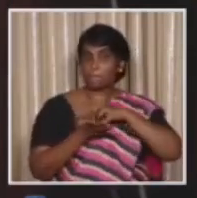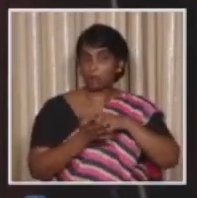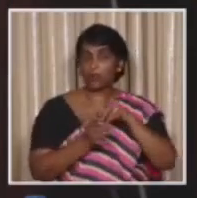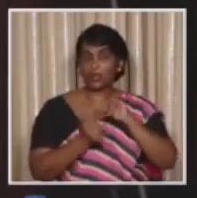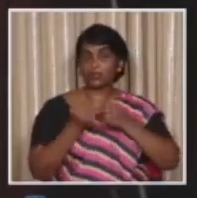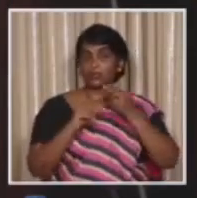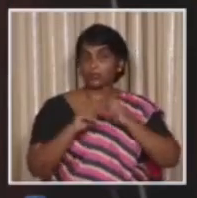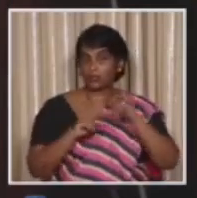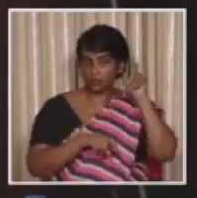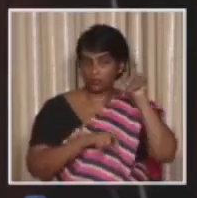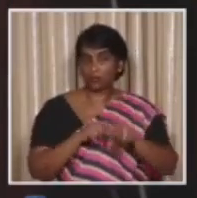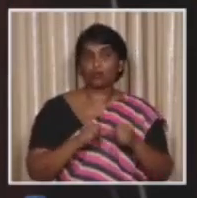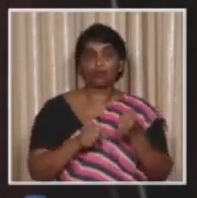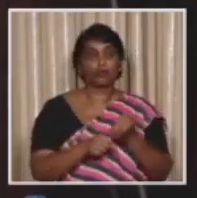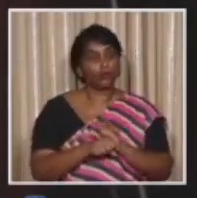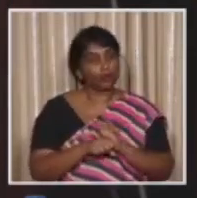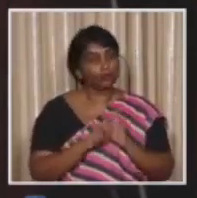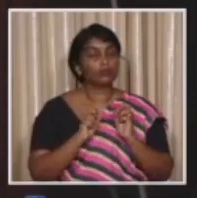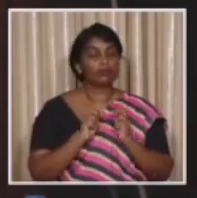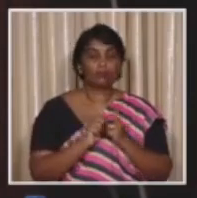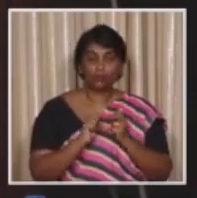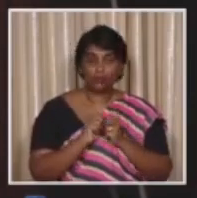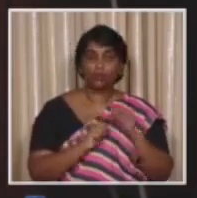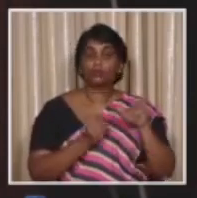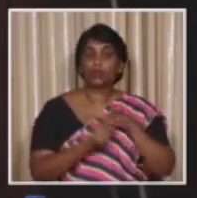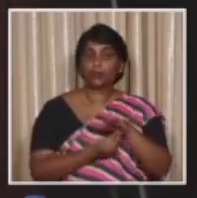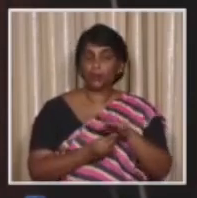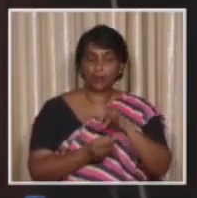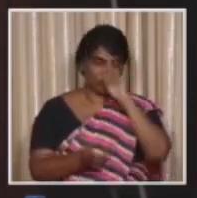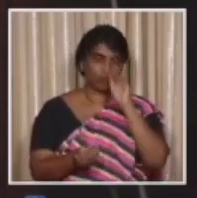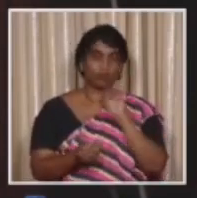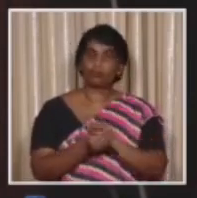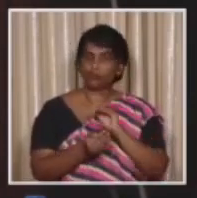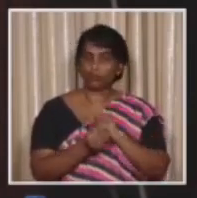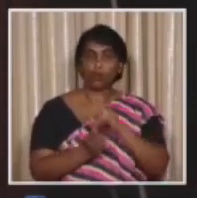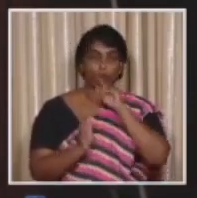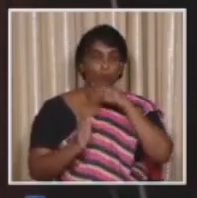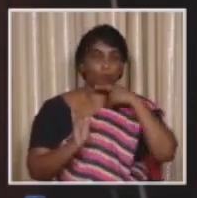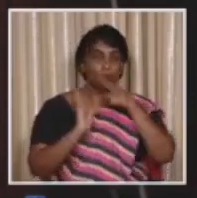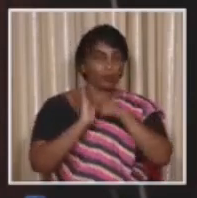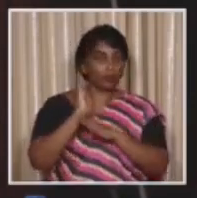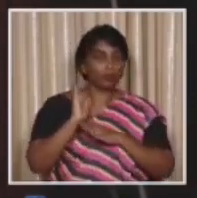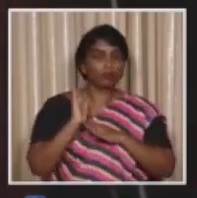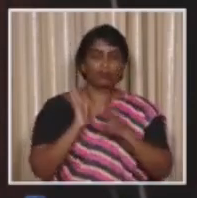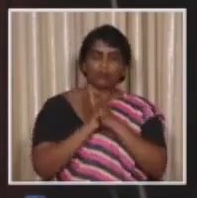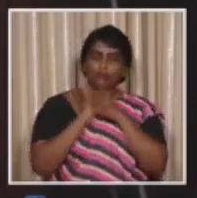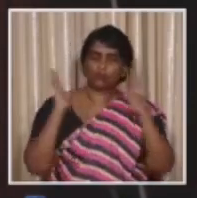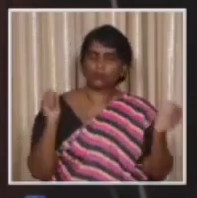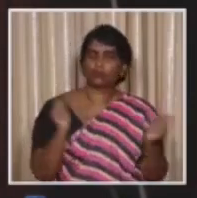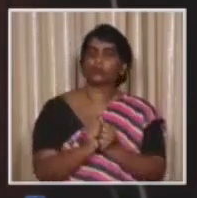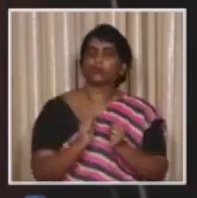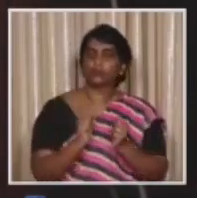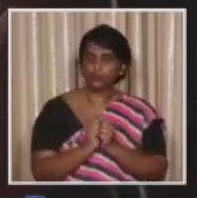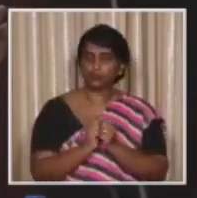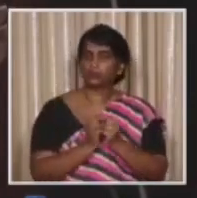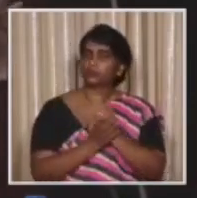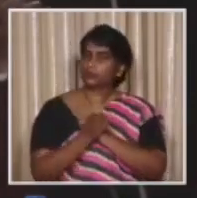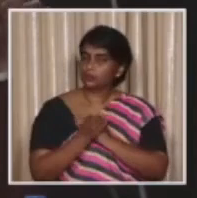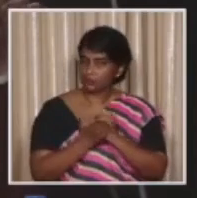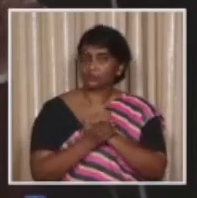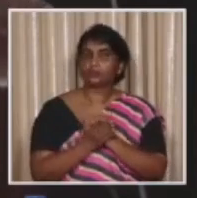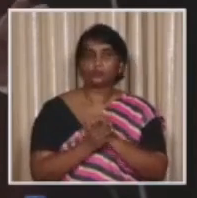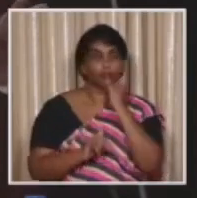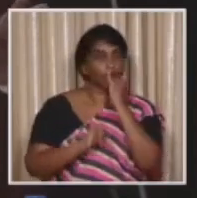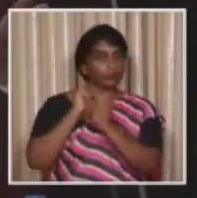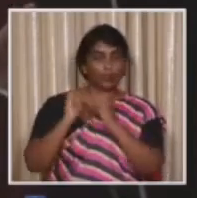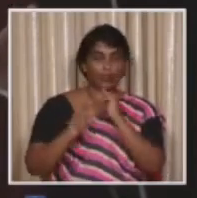නියෝජක සේවකයන් කොවිඩ් අර්බුද සමයේ ඒ පරිසර ආරක්ෂා ගන්න වෙරළ දීලා ආරක්ෂා කරන දවැන්ත කැපකිරීමක් කරා. දැන් ඒ සමස්තයට චෝදනා